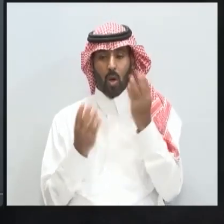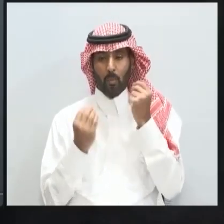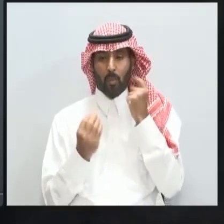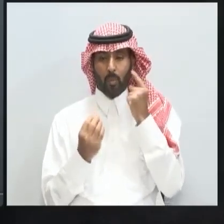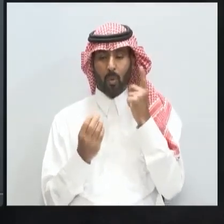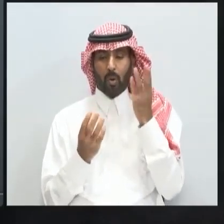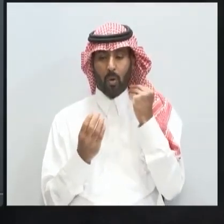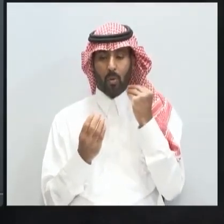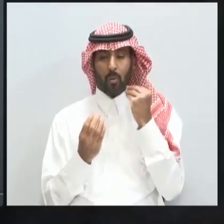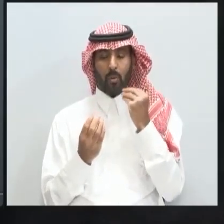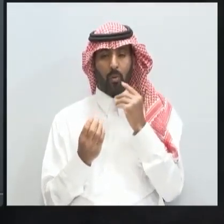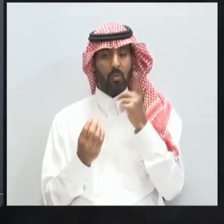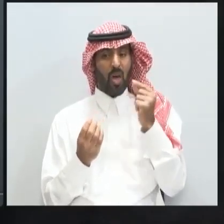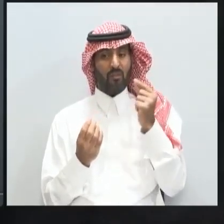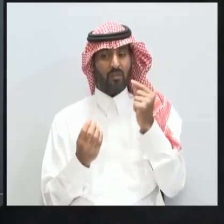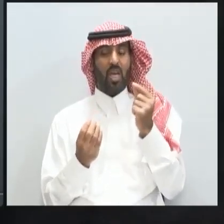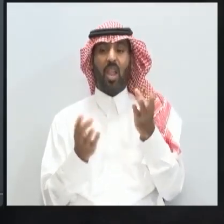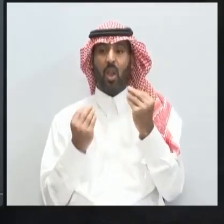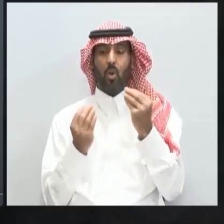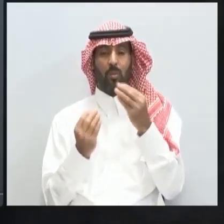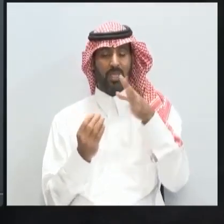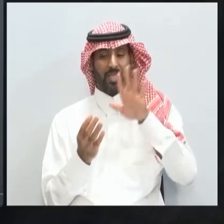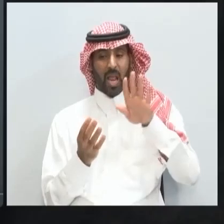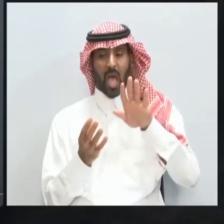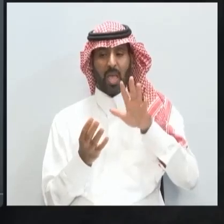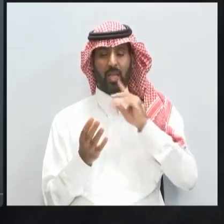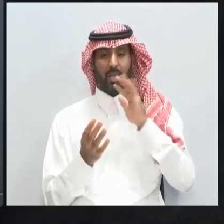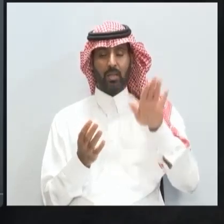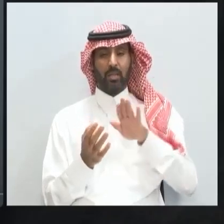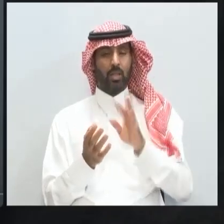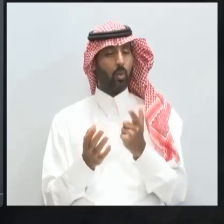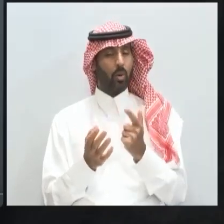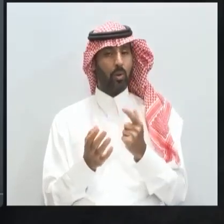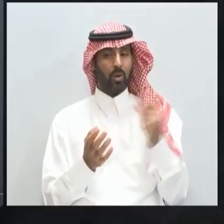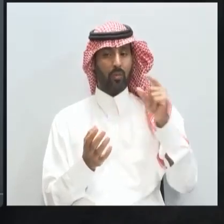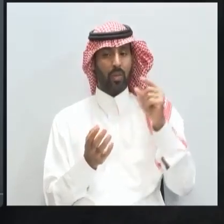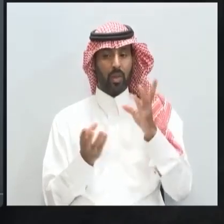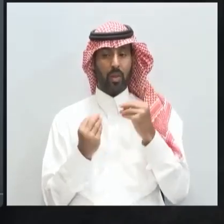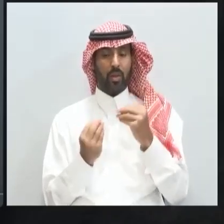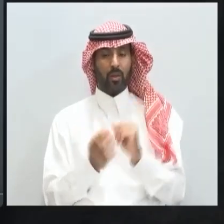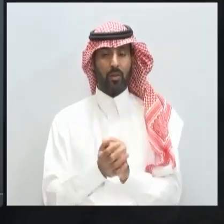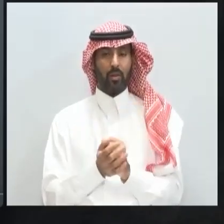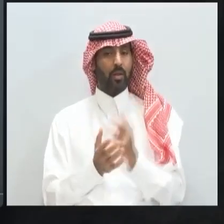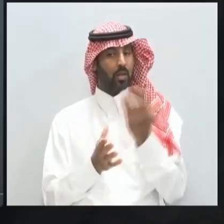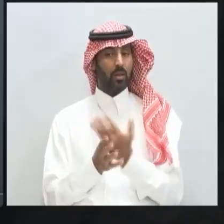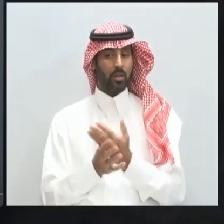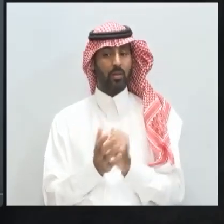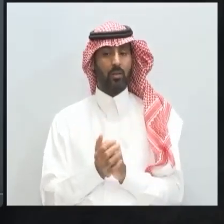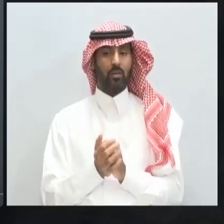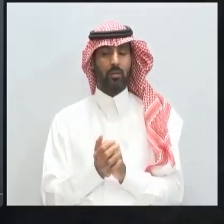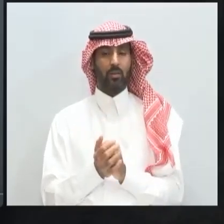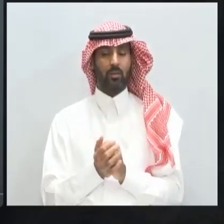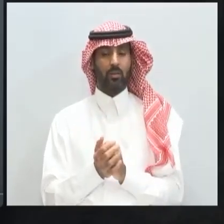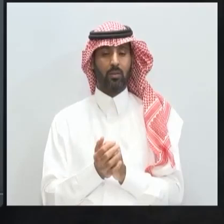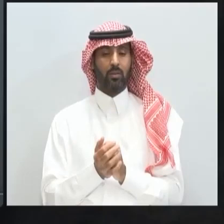الكريم من افضل العلوم الشرعيه لماذا ما رايكم نعم ابنائي وبناتي ما رايكم لماذا